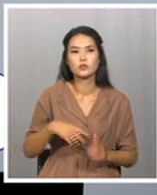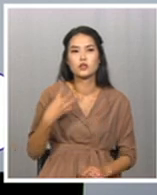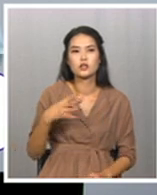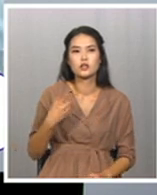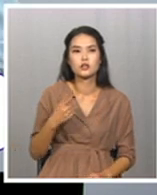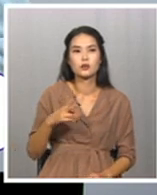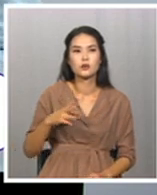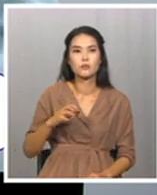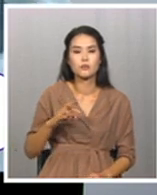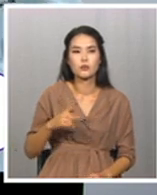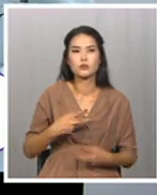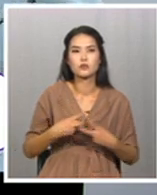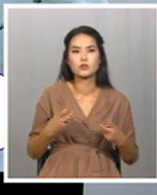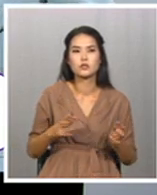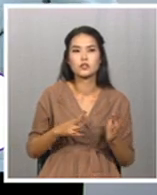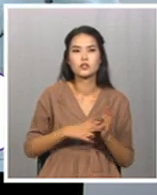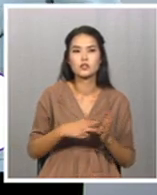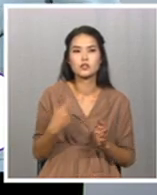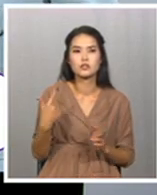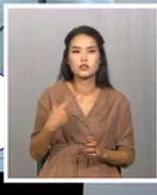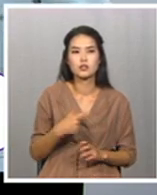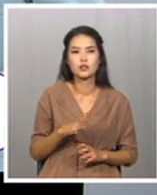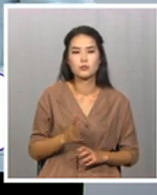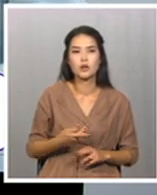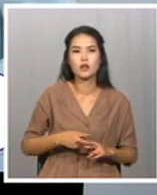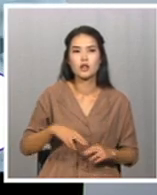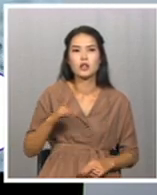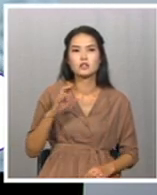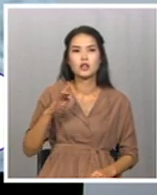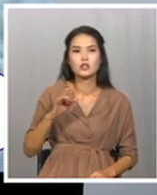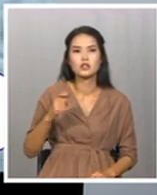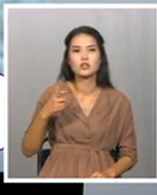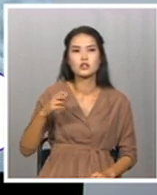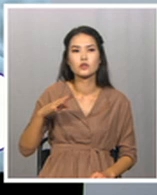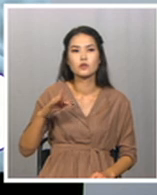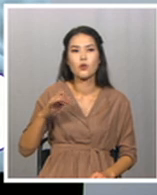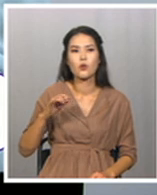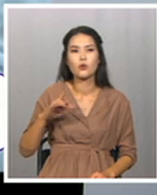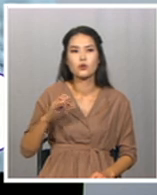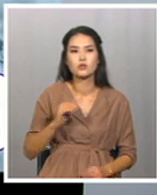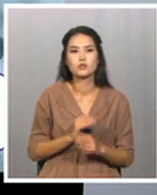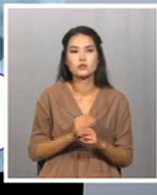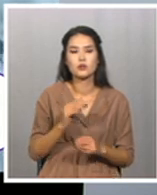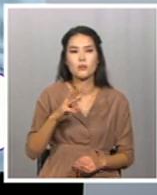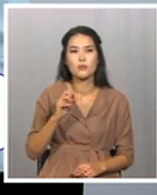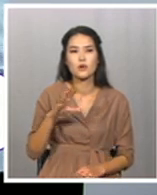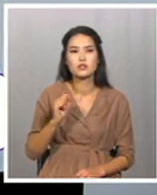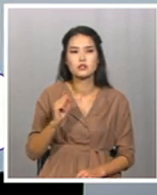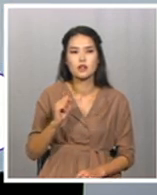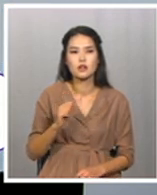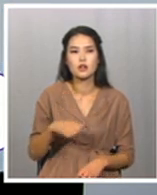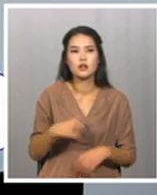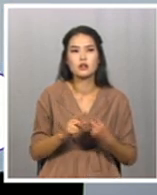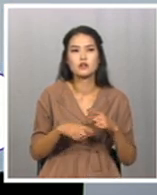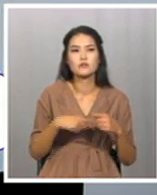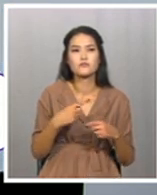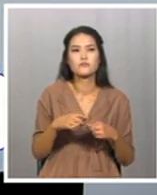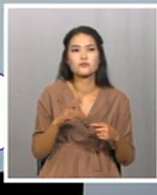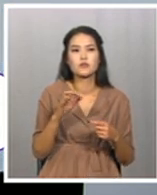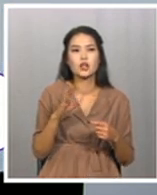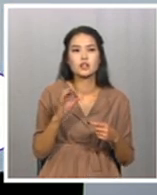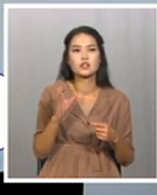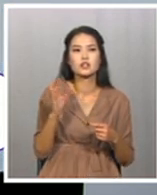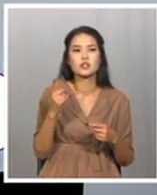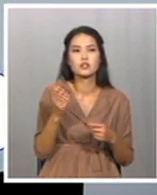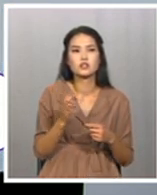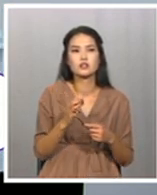көбейтеміз. Нәтижесінде 8 грамм, ол натрий гидроксидінің массасы. Ары қарай, бізге натрий гидроксидінің